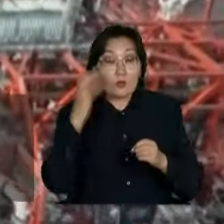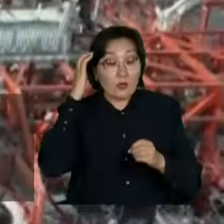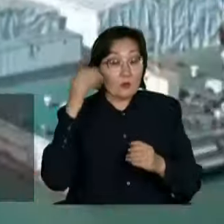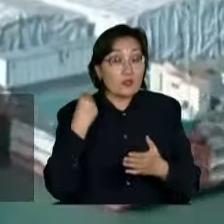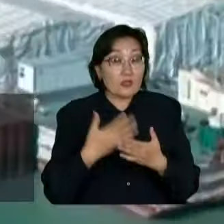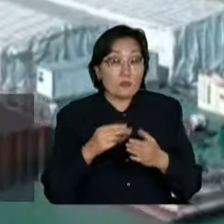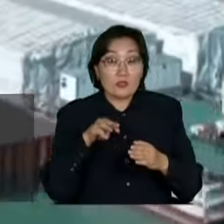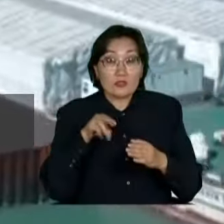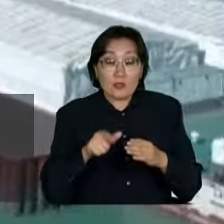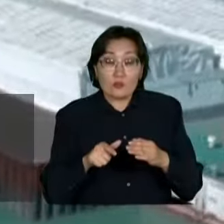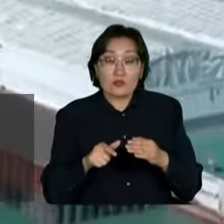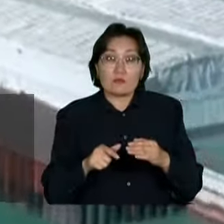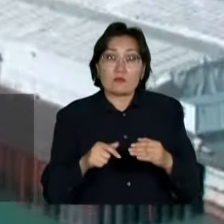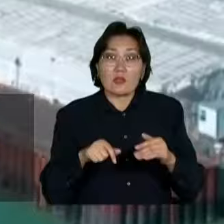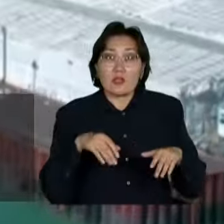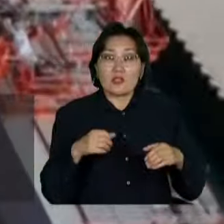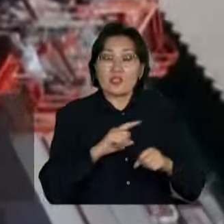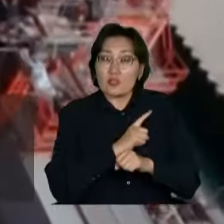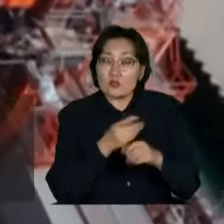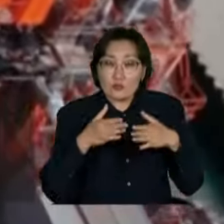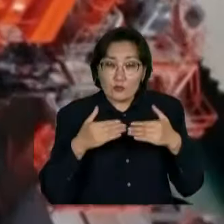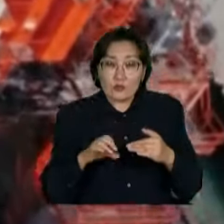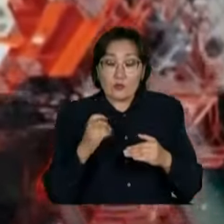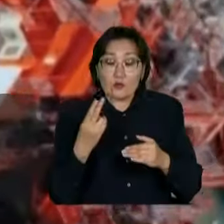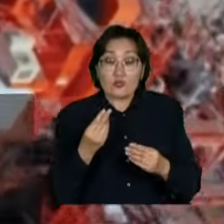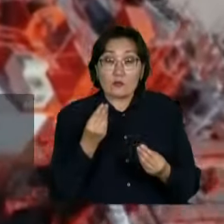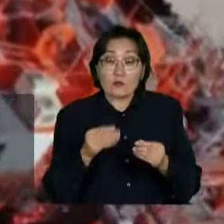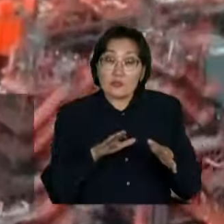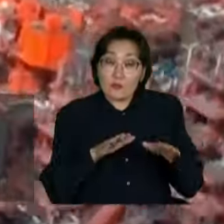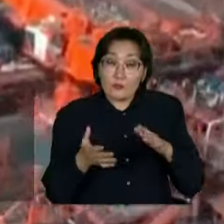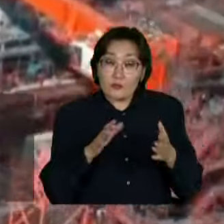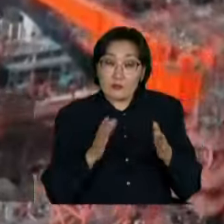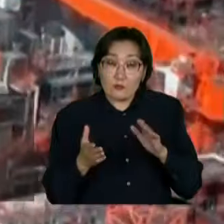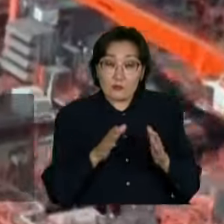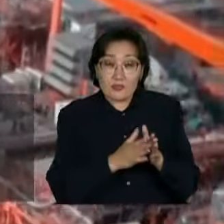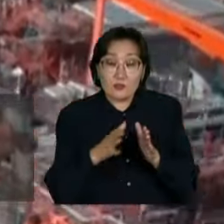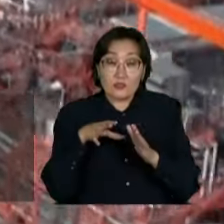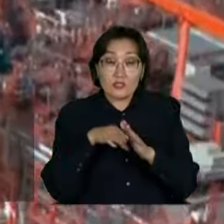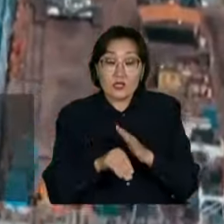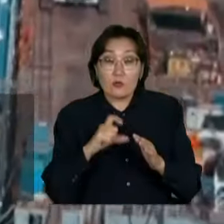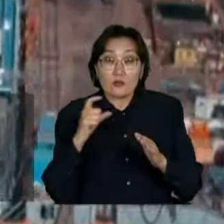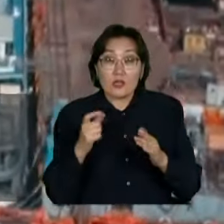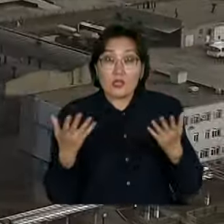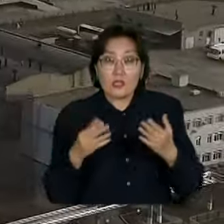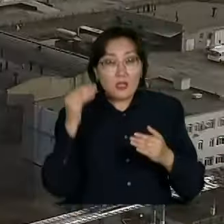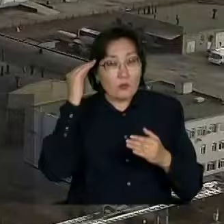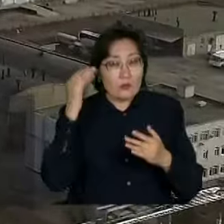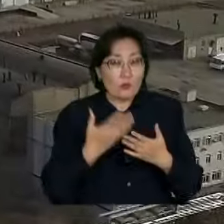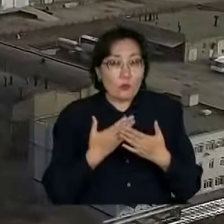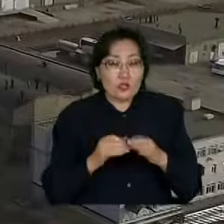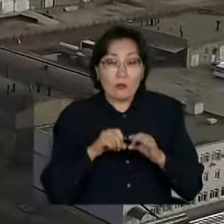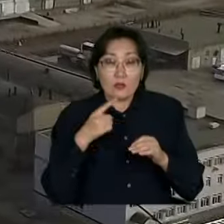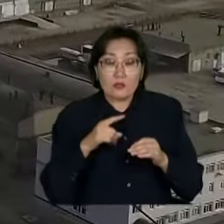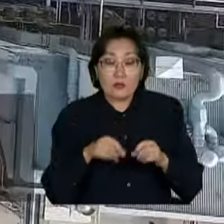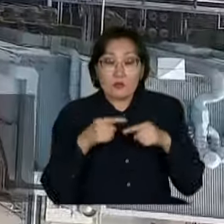қымбаттағанда теңге позициясы неге күшеймеді? Ал ұлттық валюта құбылмалы фазаға кірген тұста экономистер қандай болжам айтып отыр?